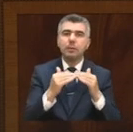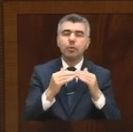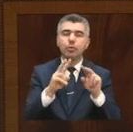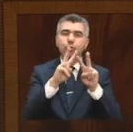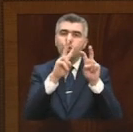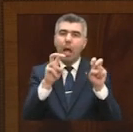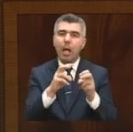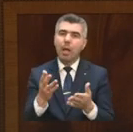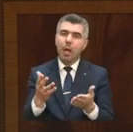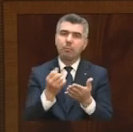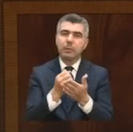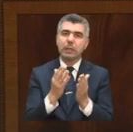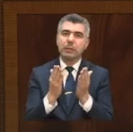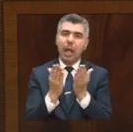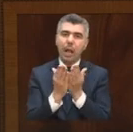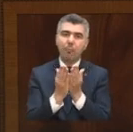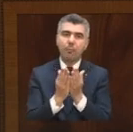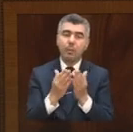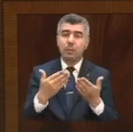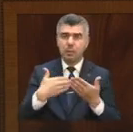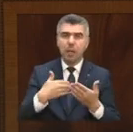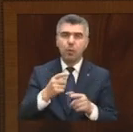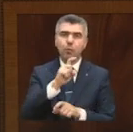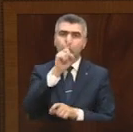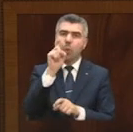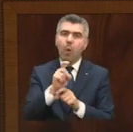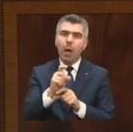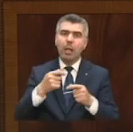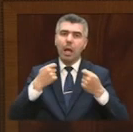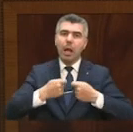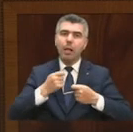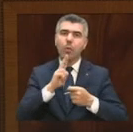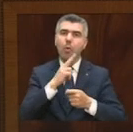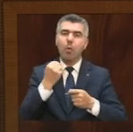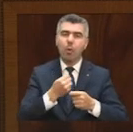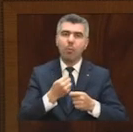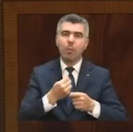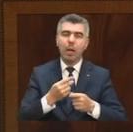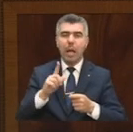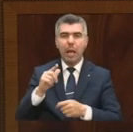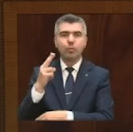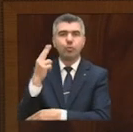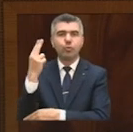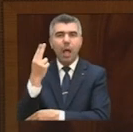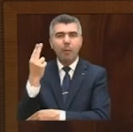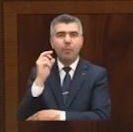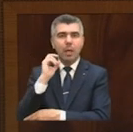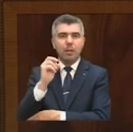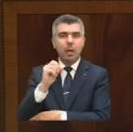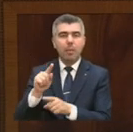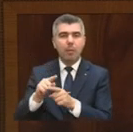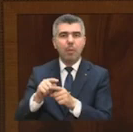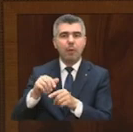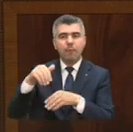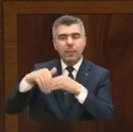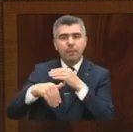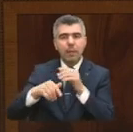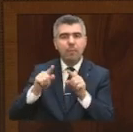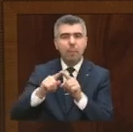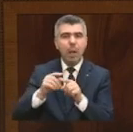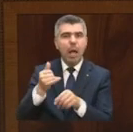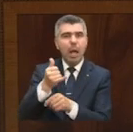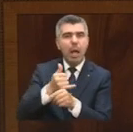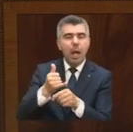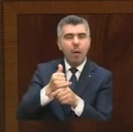العموميه لهذا كانت سالو السيد رئيس الحكومه ان اليوم كنلقوا جامعات تحتها قهوه عندها بارطومو